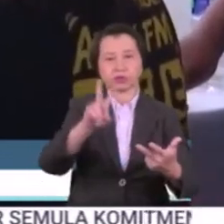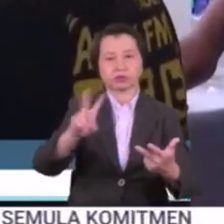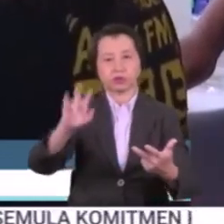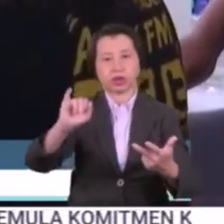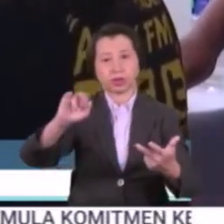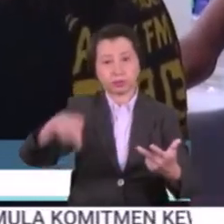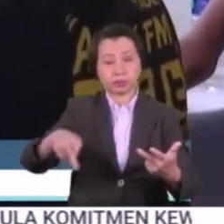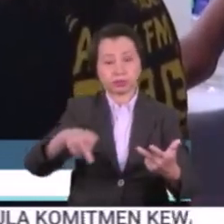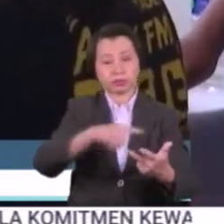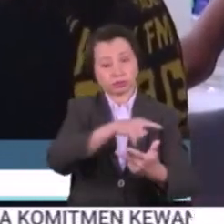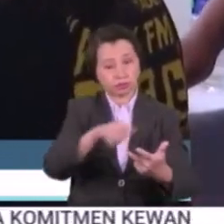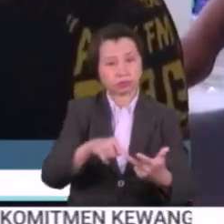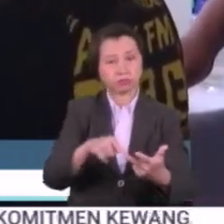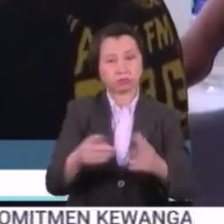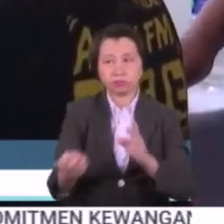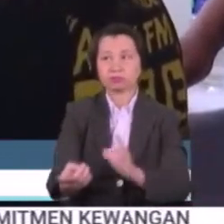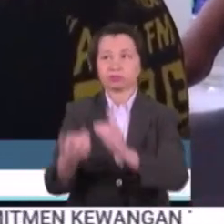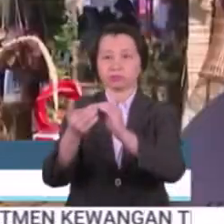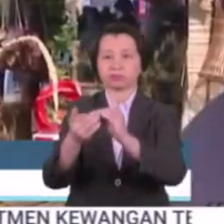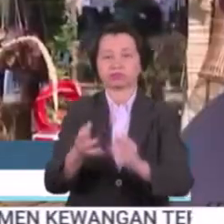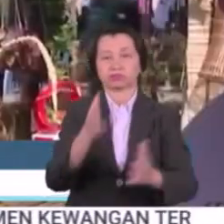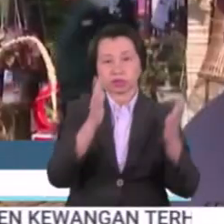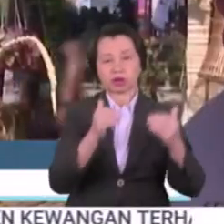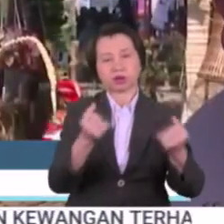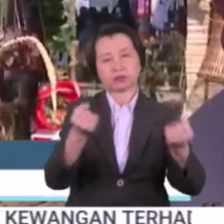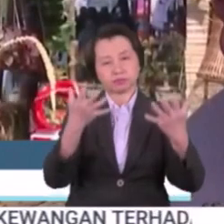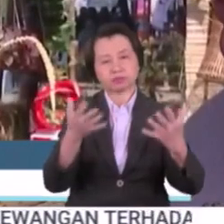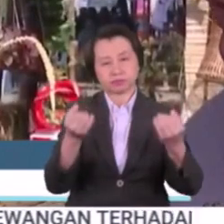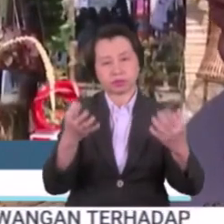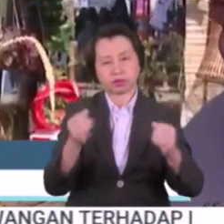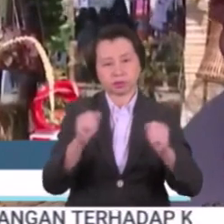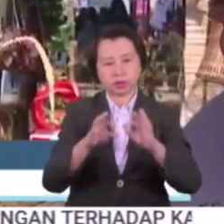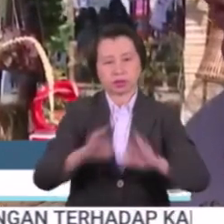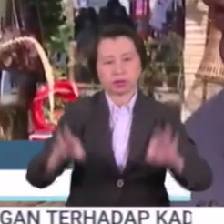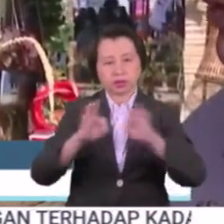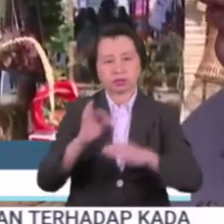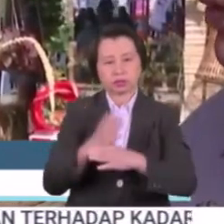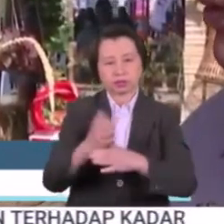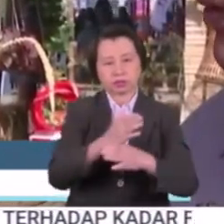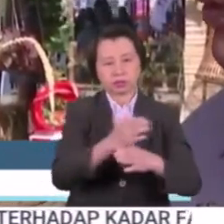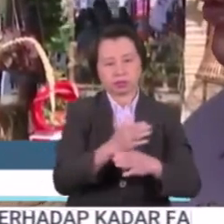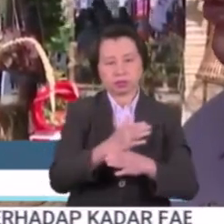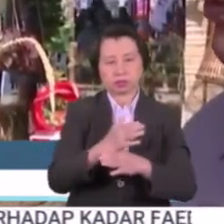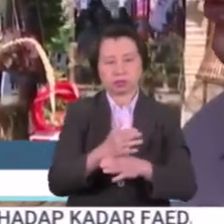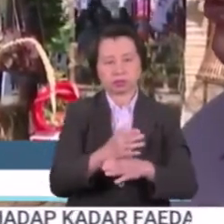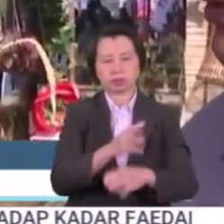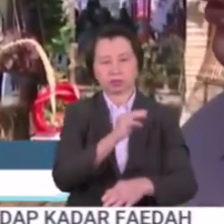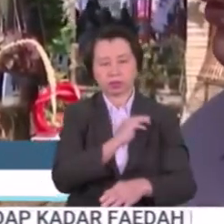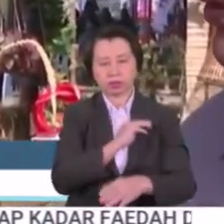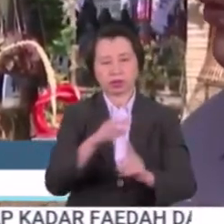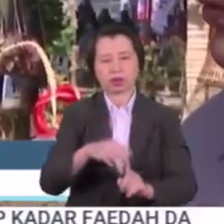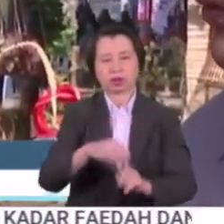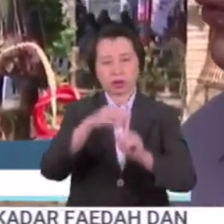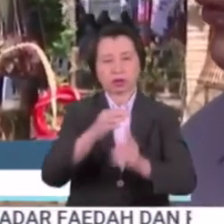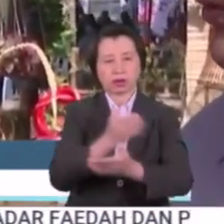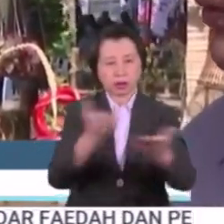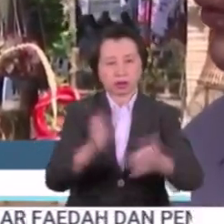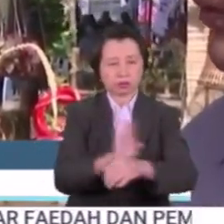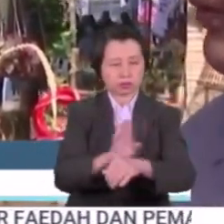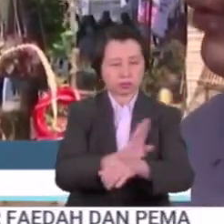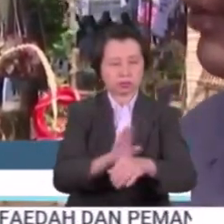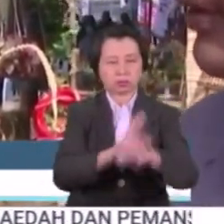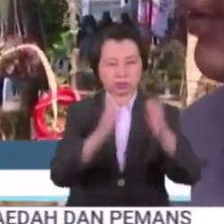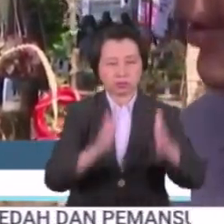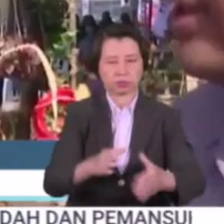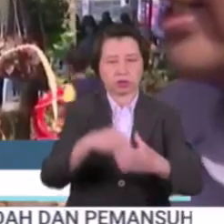mencium Dan saya harap tentu sekali banyak kepentingan oleh para menteri khususnya di kalangan Usahawan